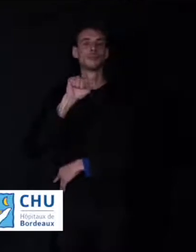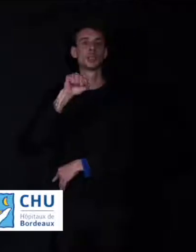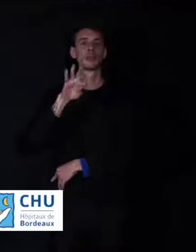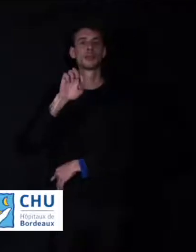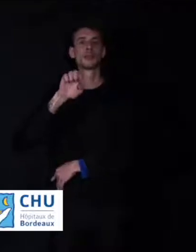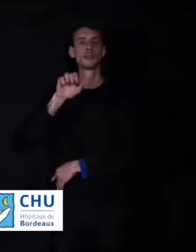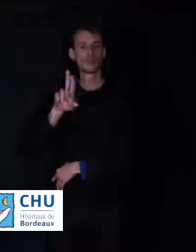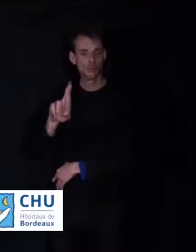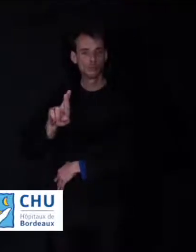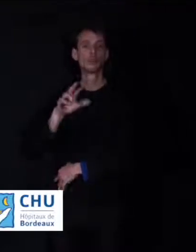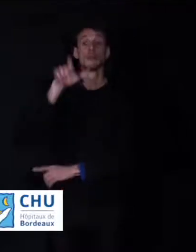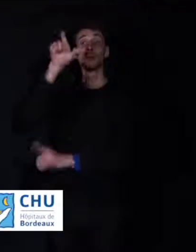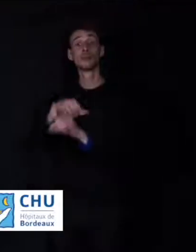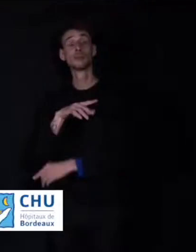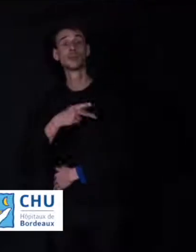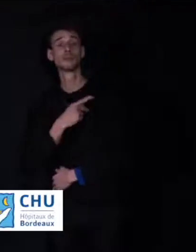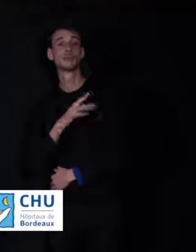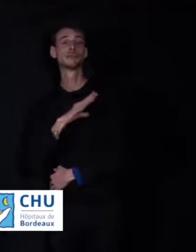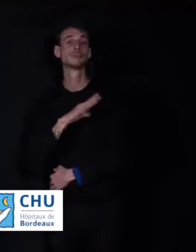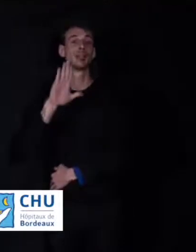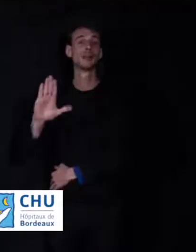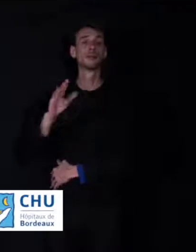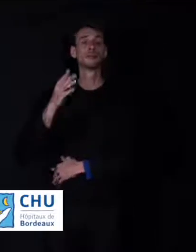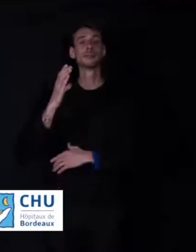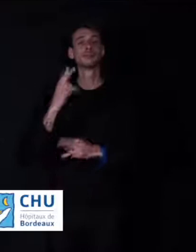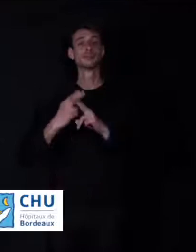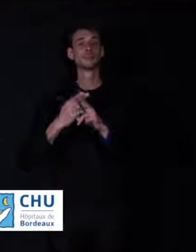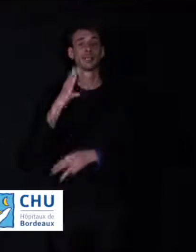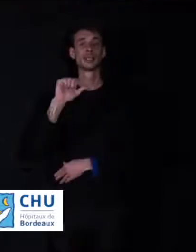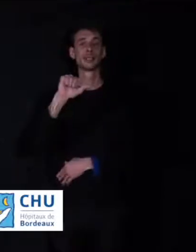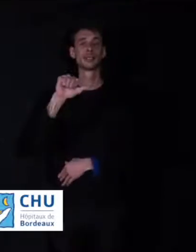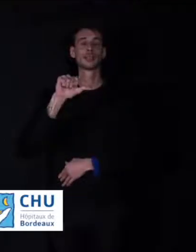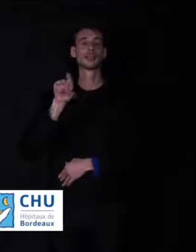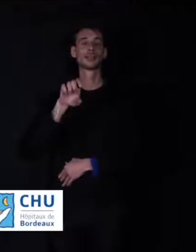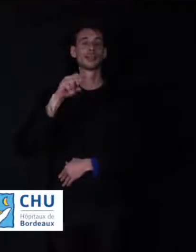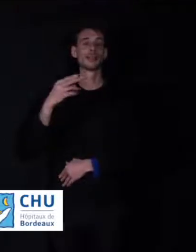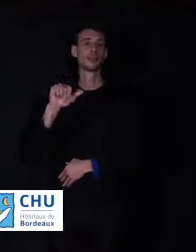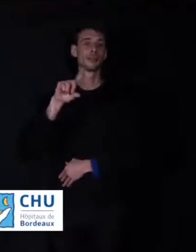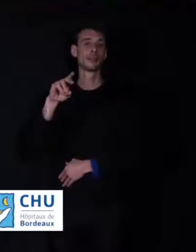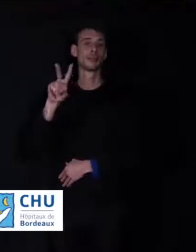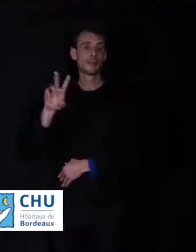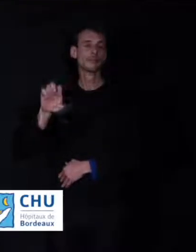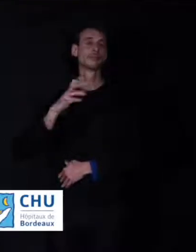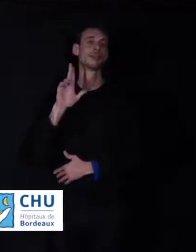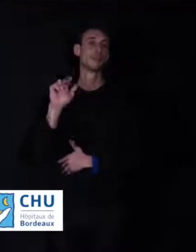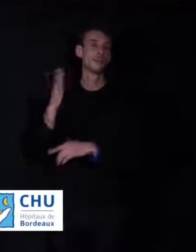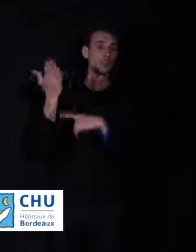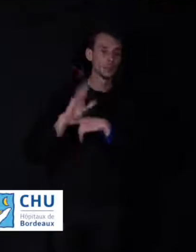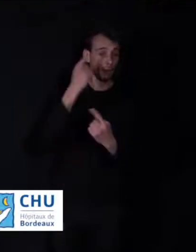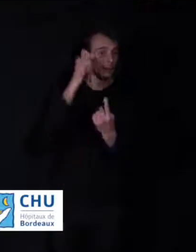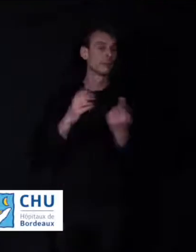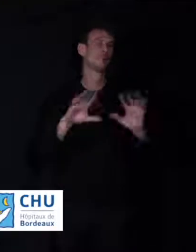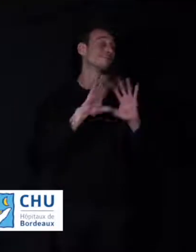parler de vaccination. Vaccination, bien sûr, contre la grippe, mais bien sûr aussi, sujet d'actualité, vaccination contre le